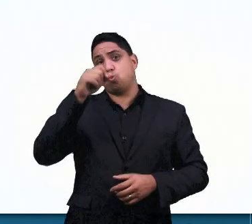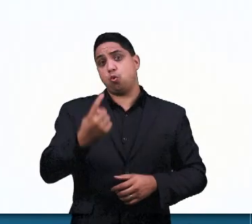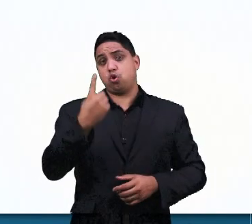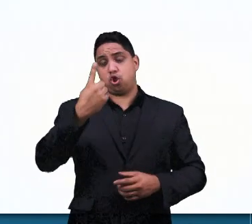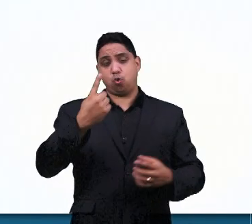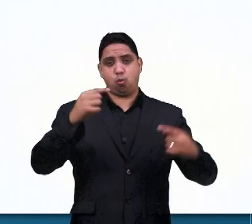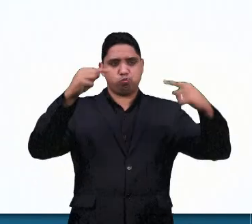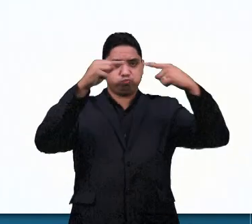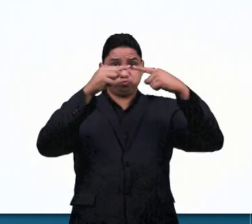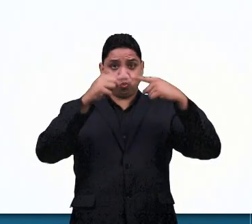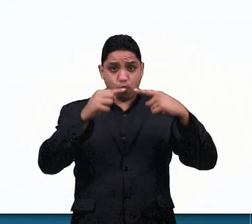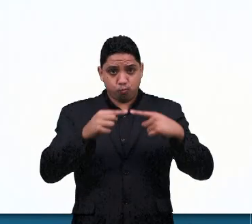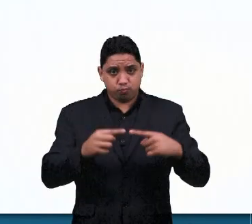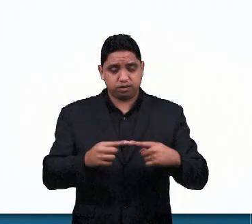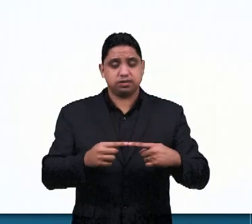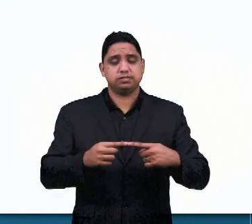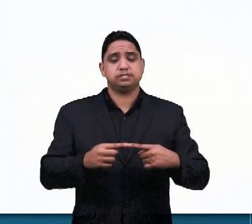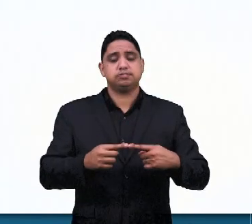insérer